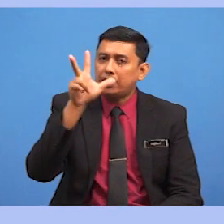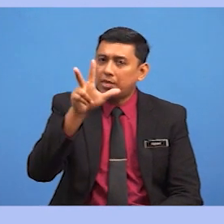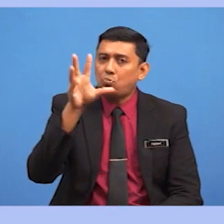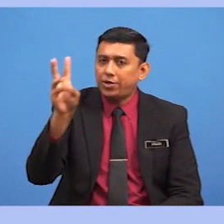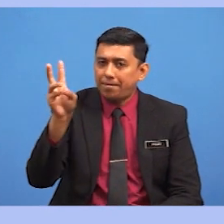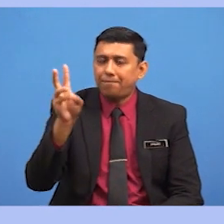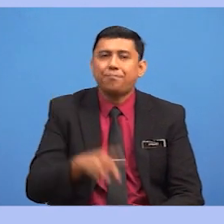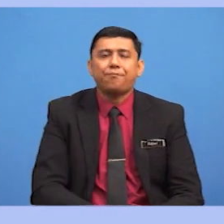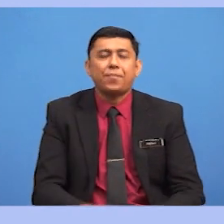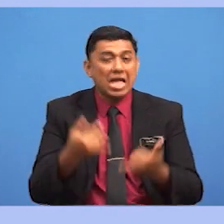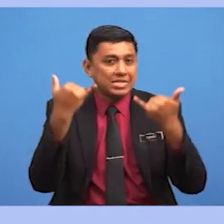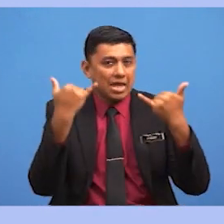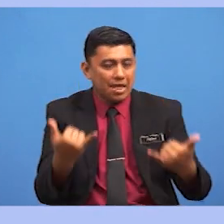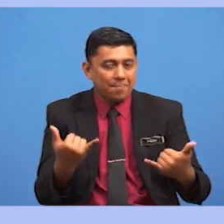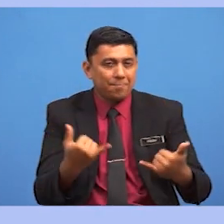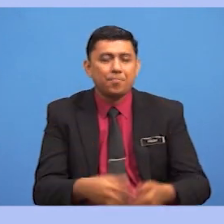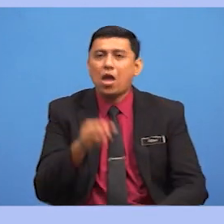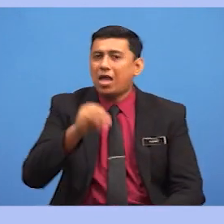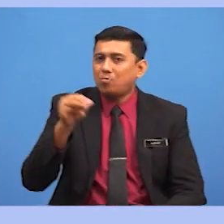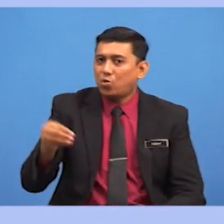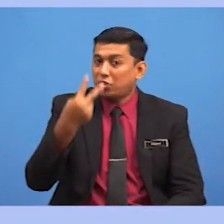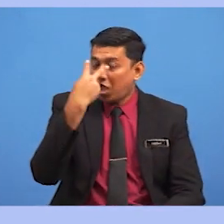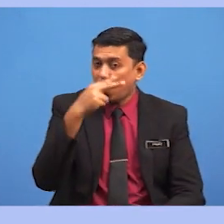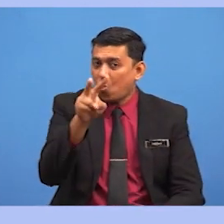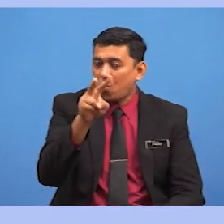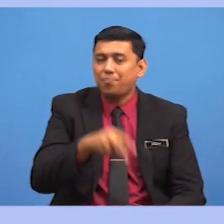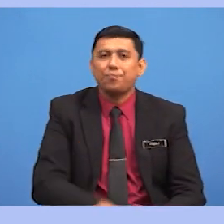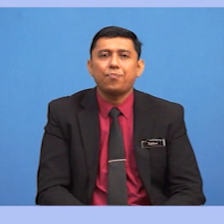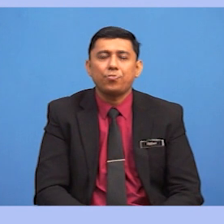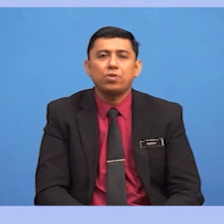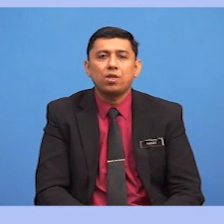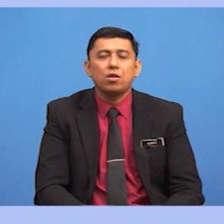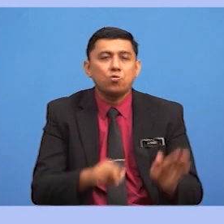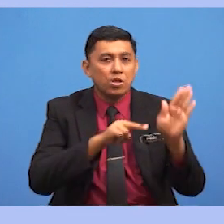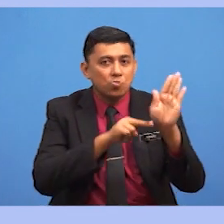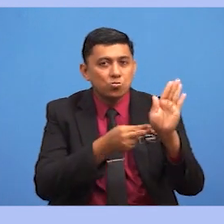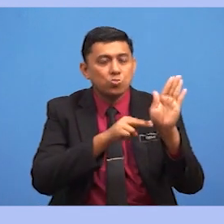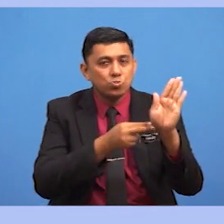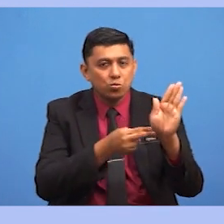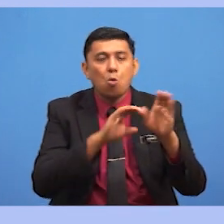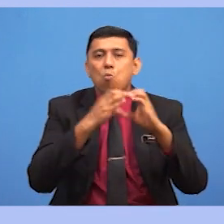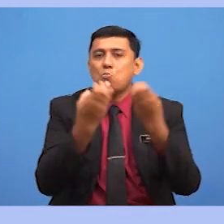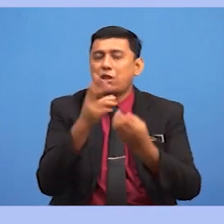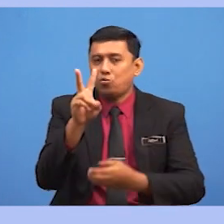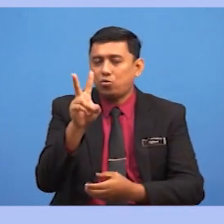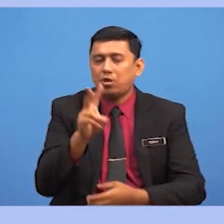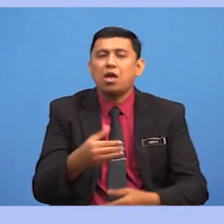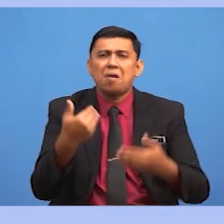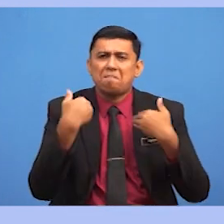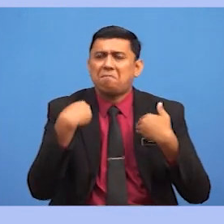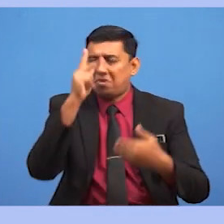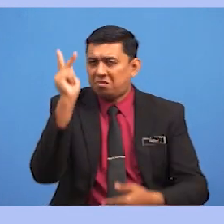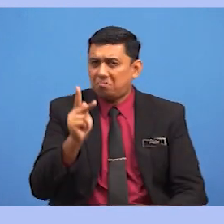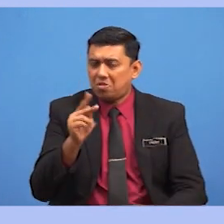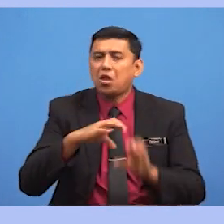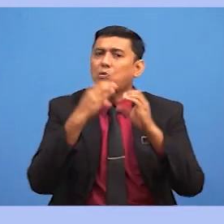36. Sekarang, murid-murid perhatikan pula unsur-unsur dalam kumpulan 2. Adakah